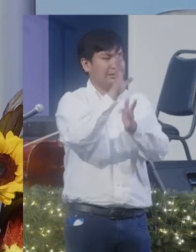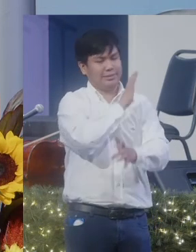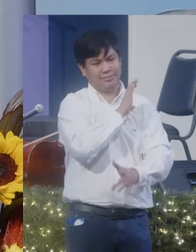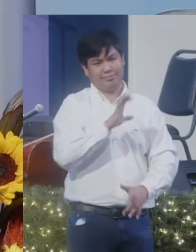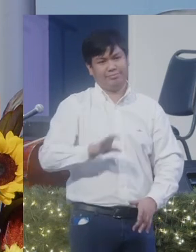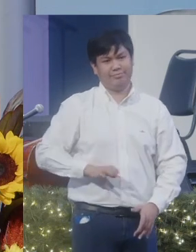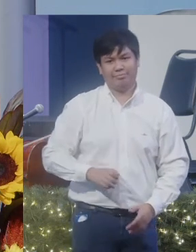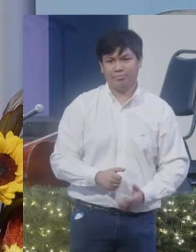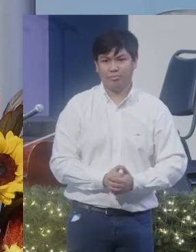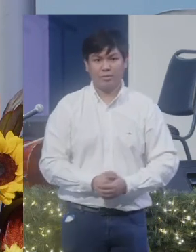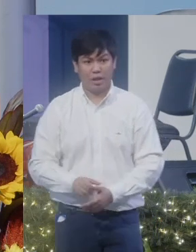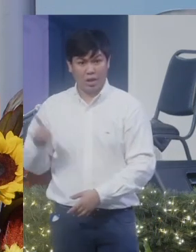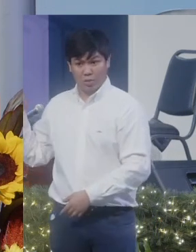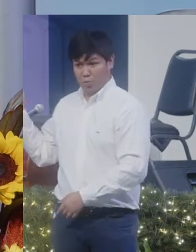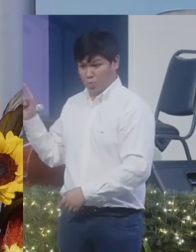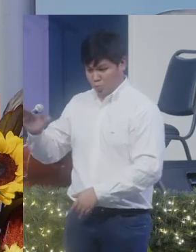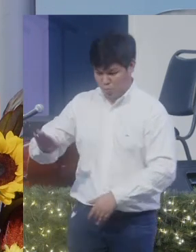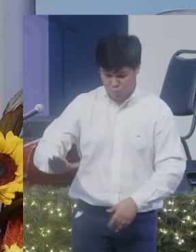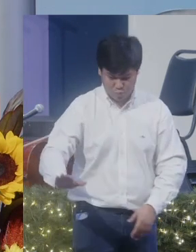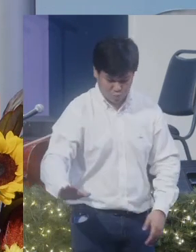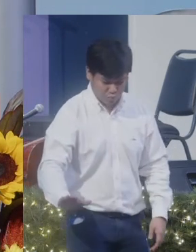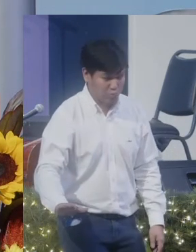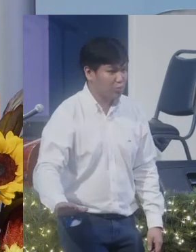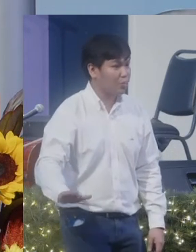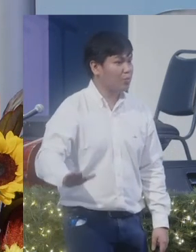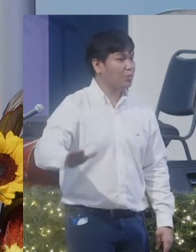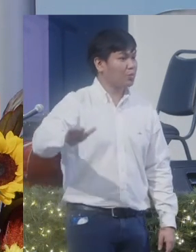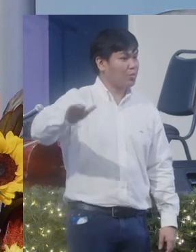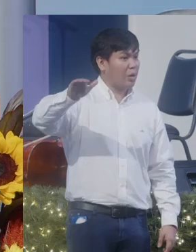Kung ako po'y lumalaki, meron po kaming awit palagi sa camp.